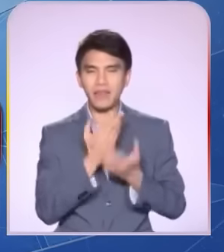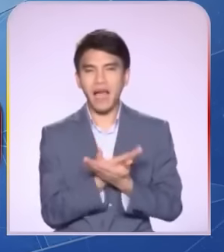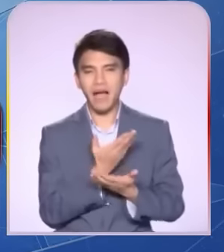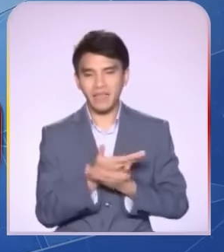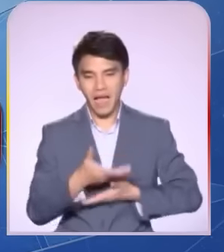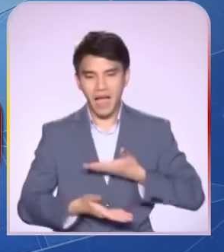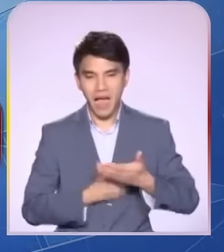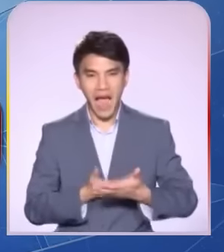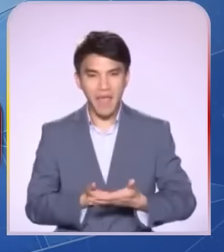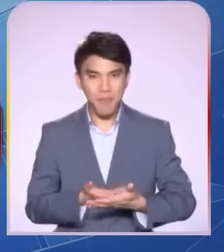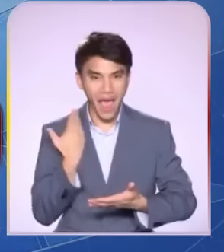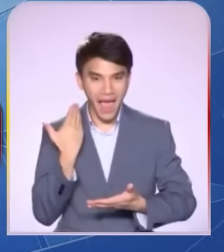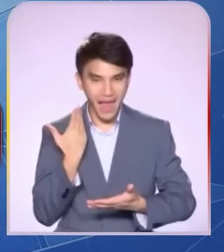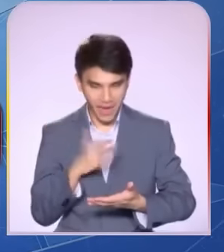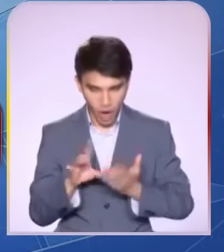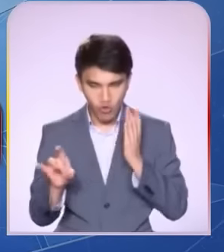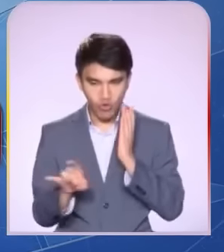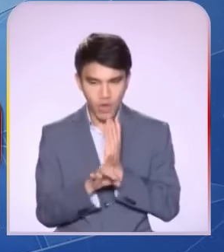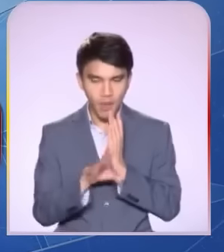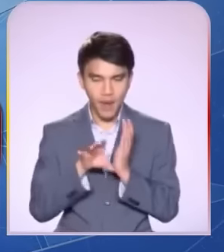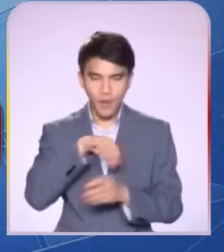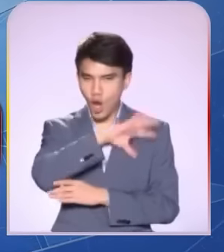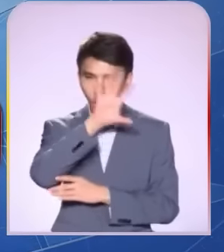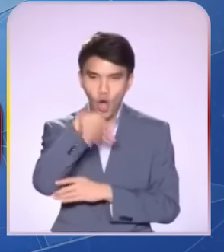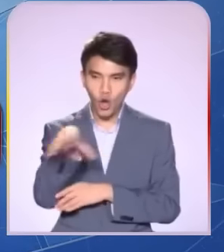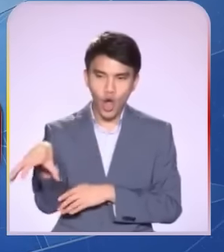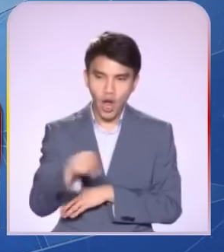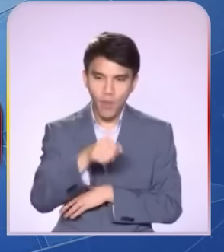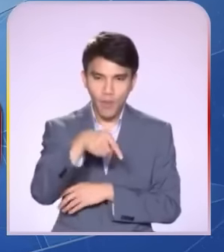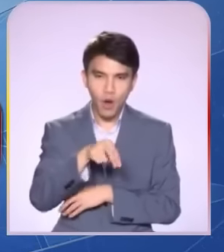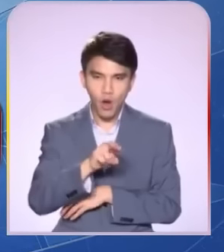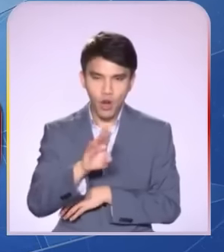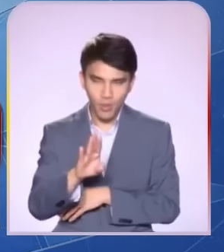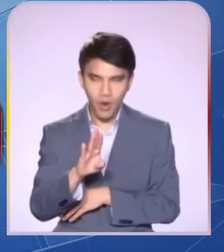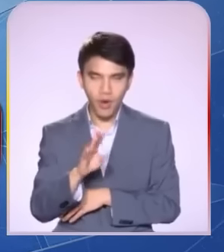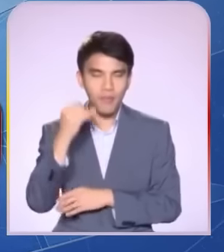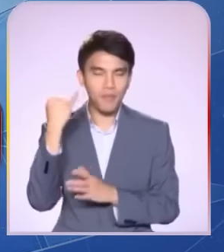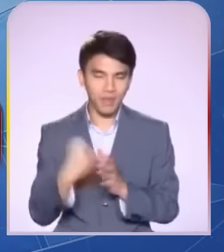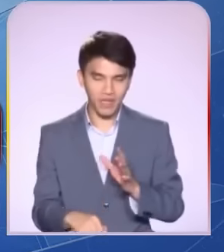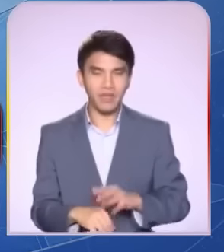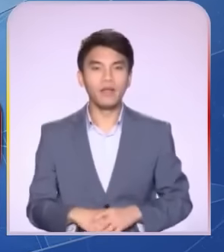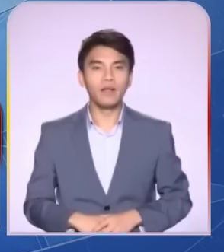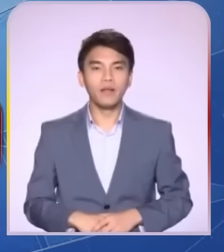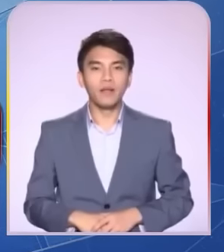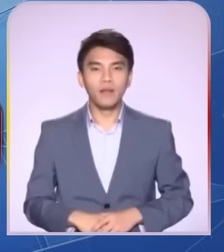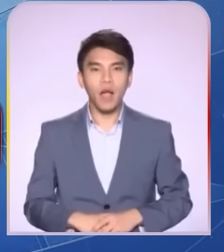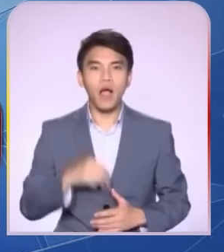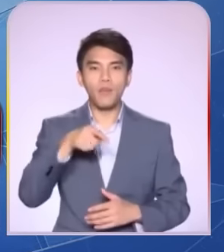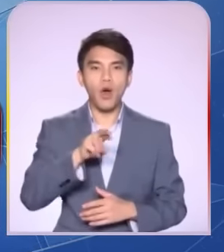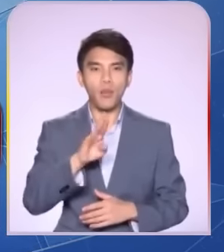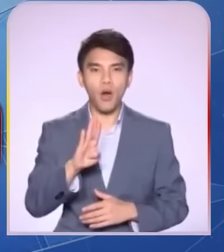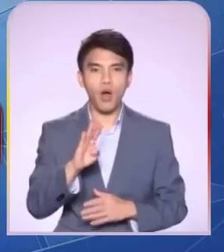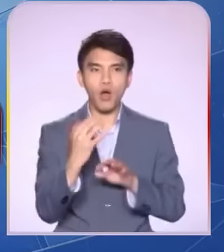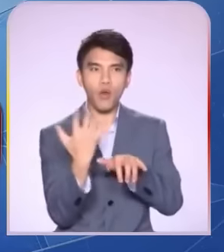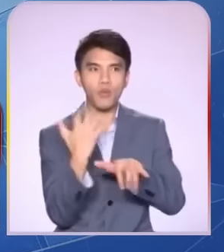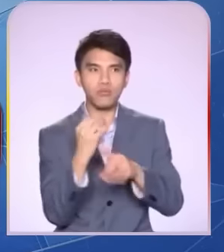ษณาทำให้หลงเชื่อในเรื่องของคุณภาพและแหล่งที่มาตามพรบคุ้มครองผู้บริโภคและอาจเข้าข่ายพรบค